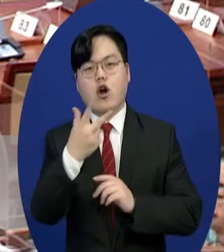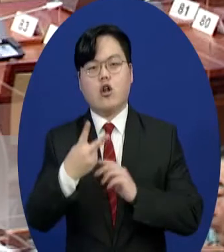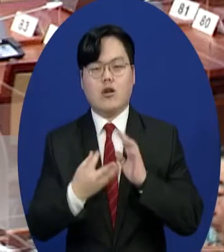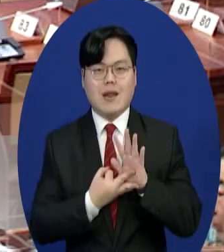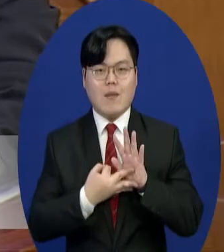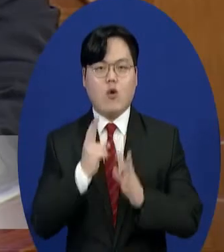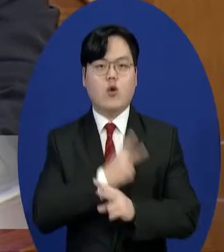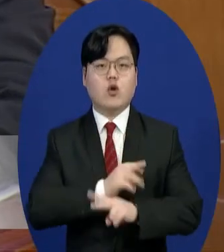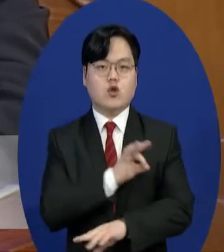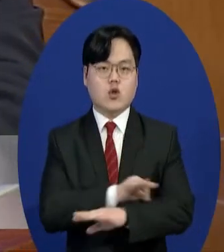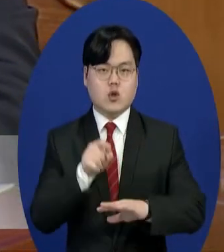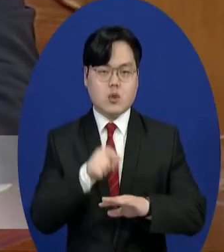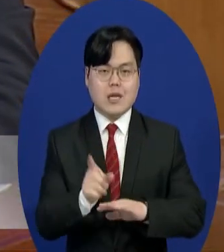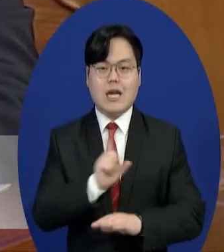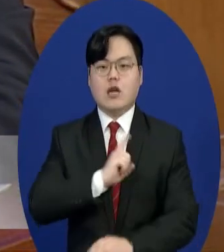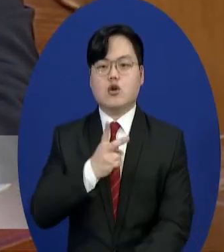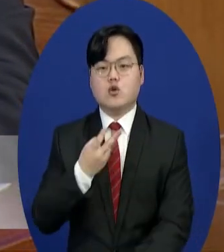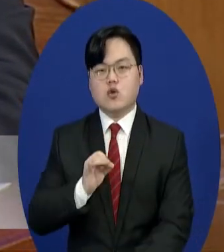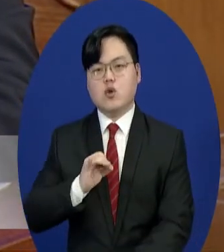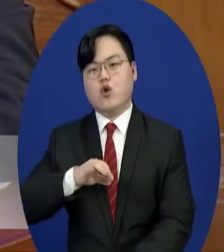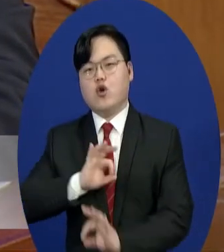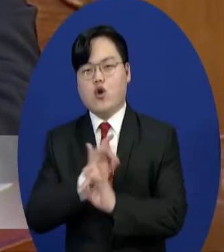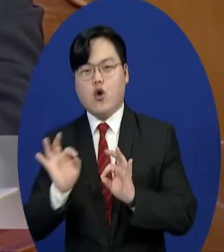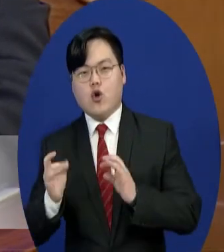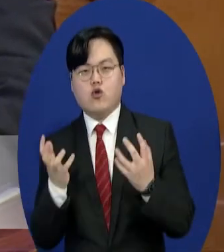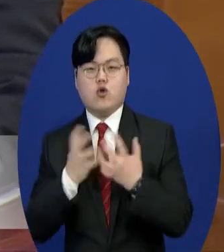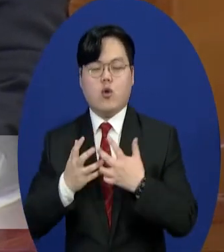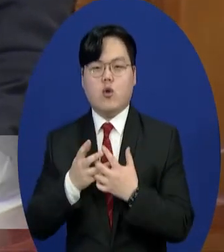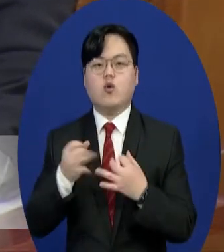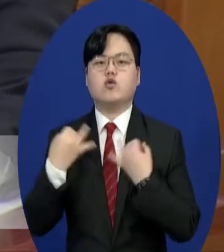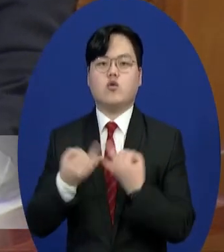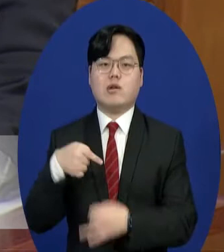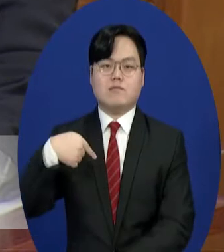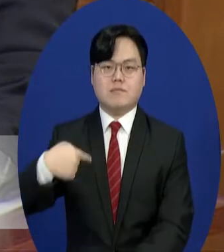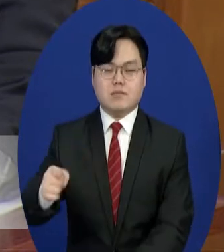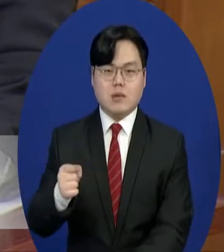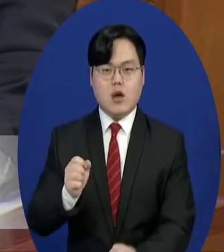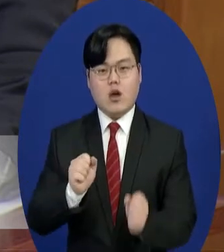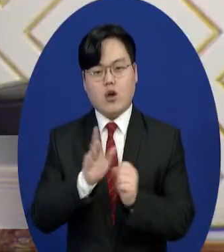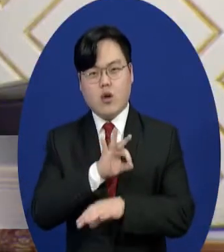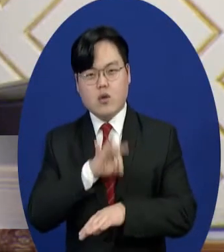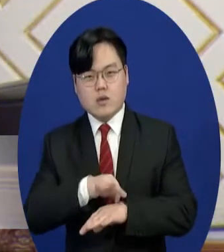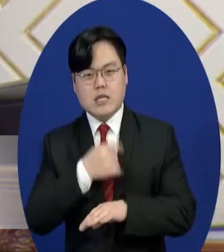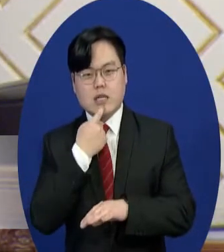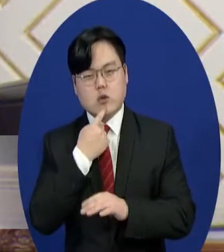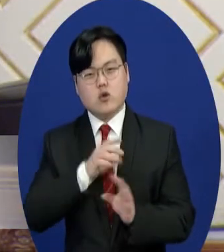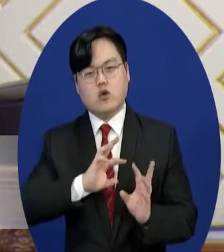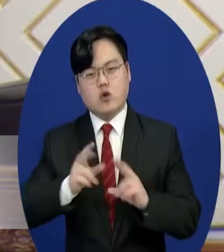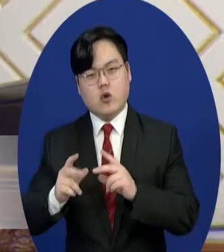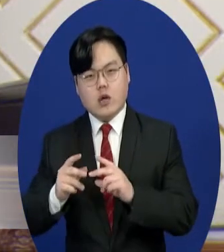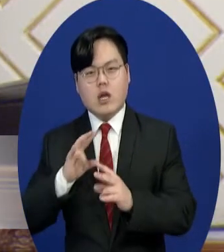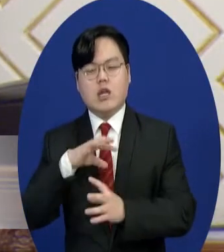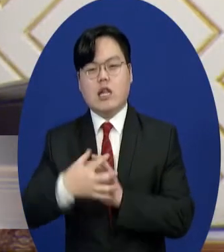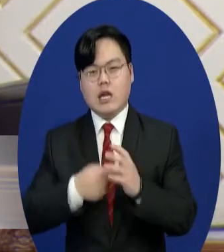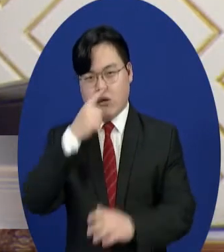төслийг хавсаргаж, эрх зүйн бусад тохиролцоогыг улсын хурал хийн гэсэн үг. Цар тахал хичнээн хувьсан өөрчлөгдөхийг Дэлхийн эрүүл мэндийн байгууллага